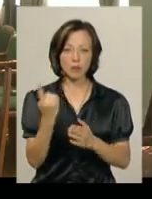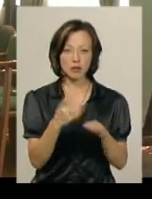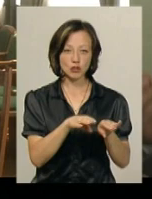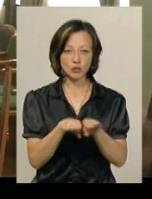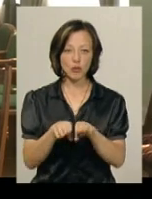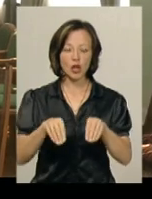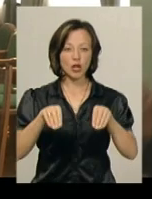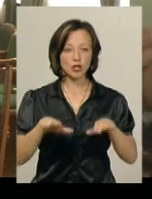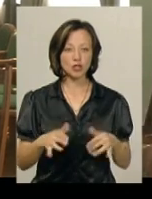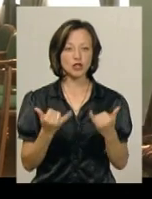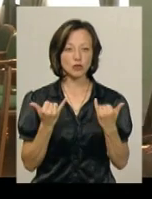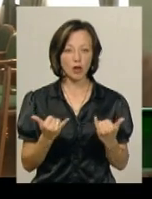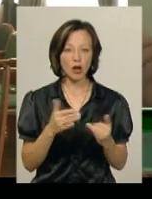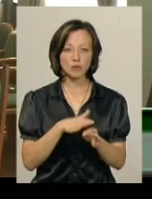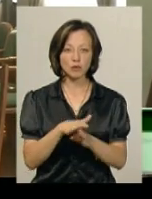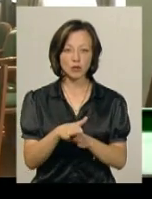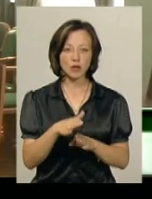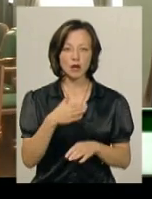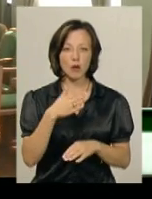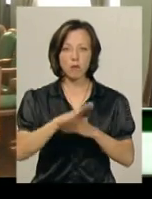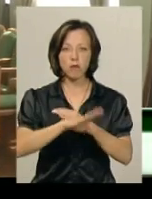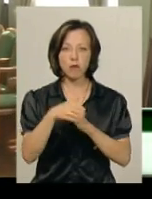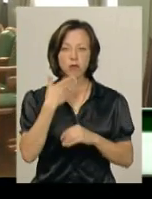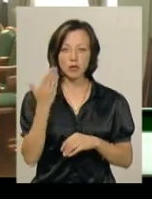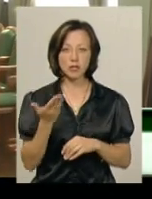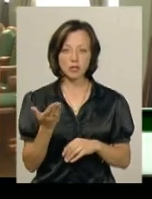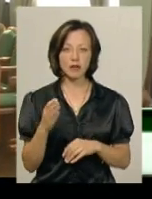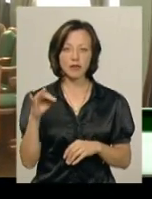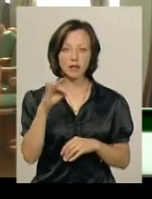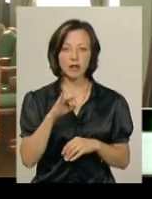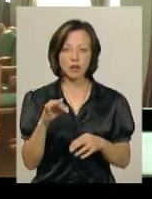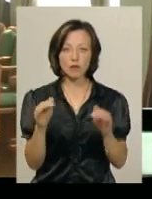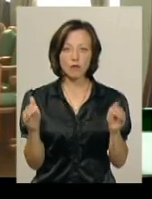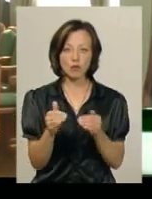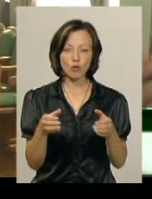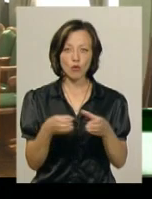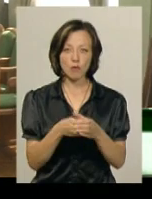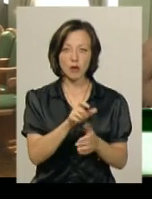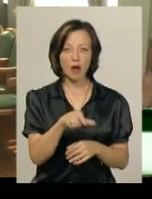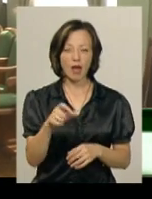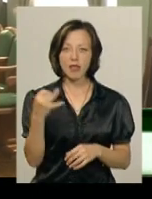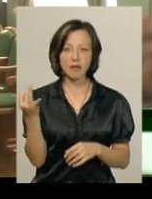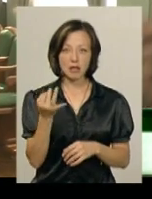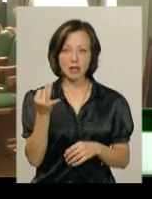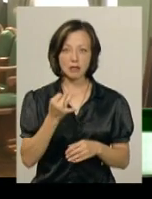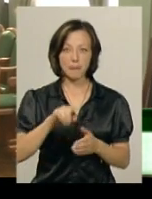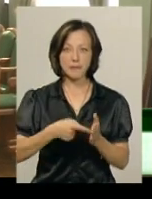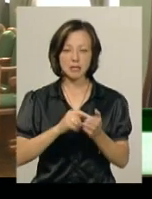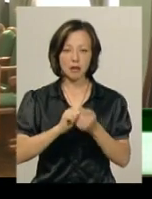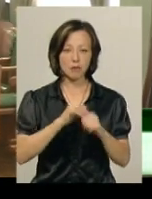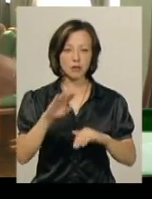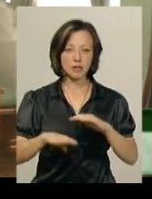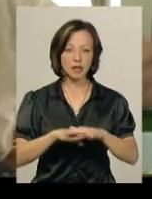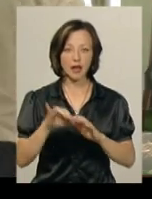Рішення сьогодні абсолютно популістичні, в інтересах вузької групи людей, а не в інтересах міста Кам'янця